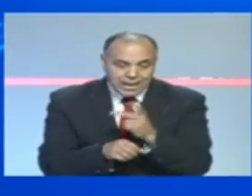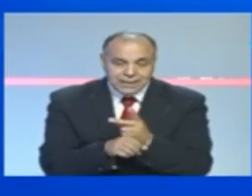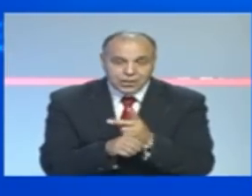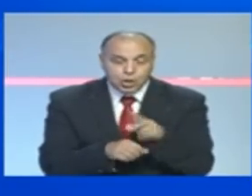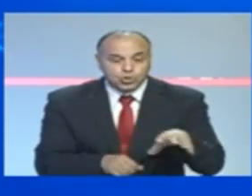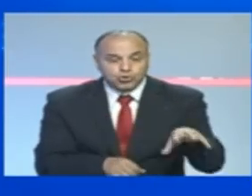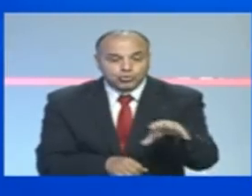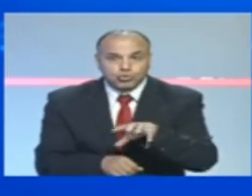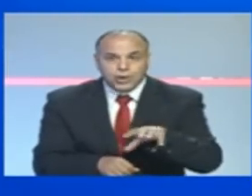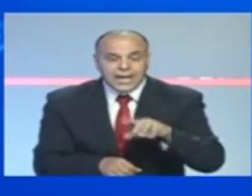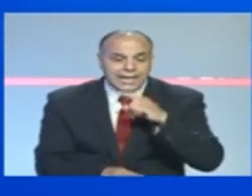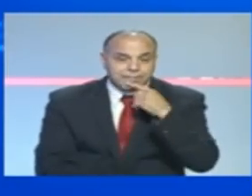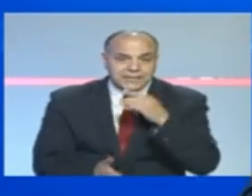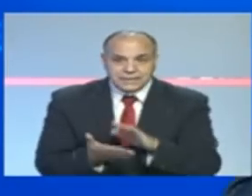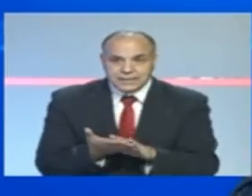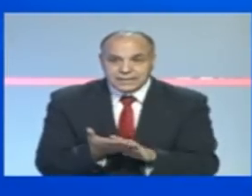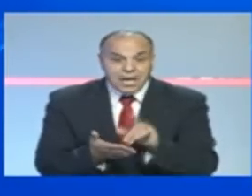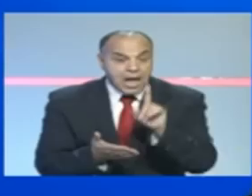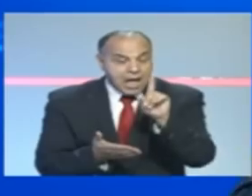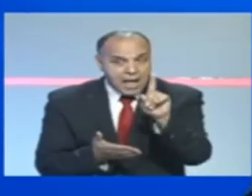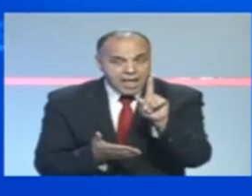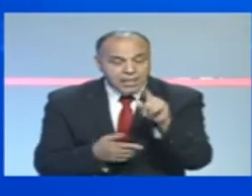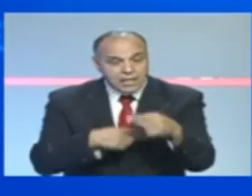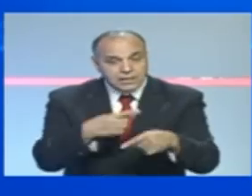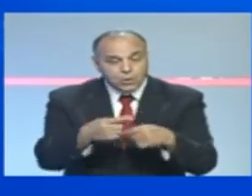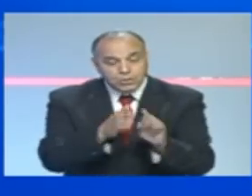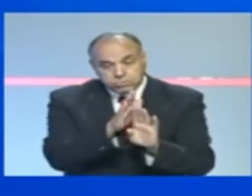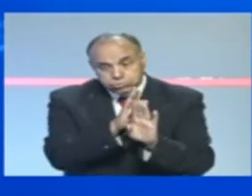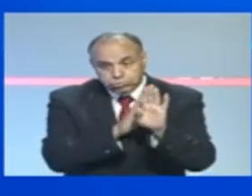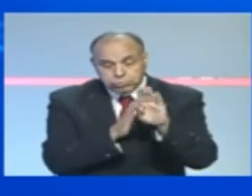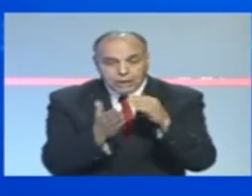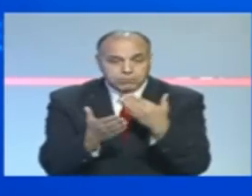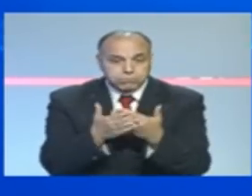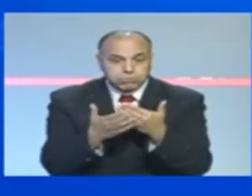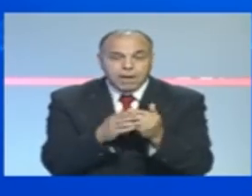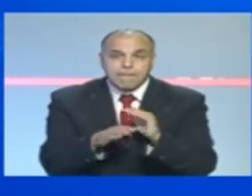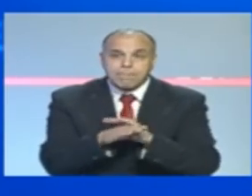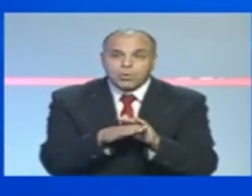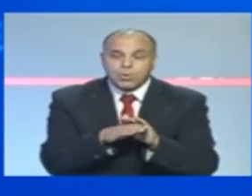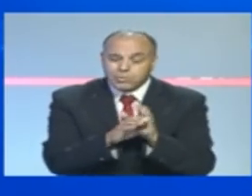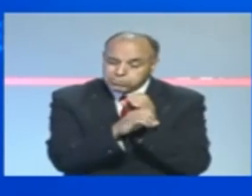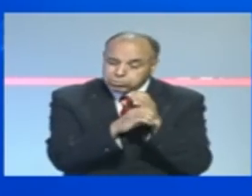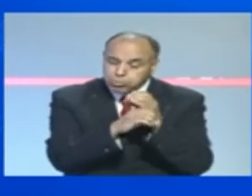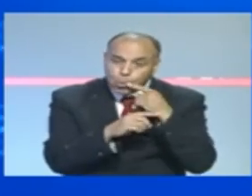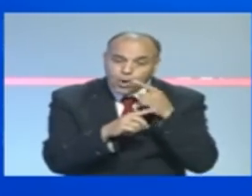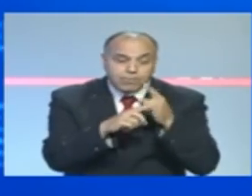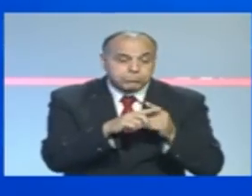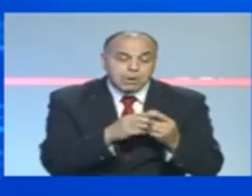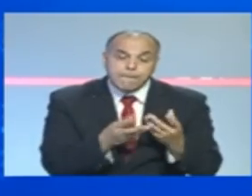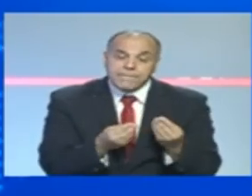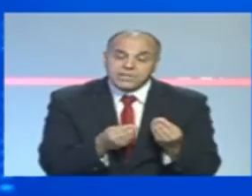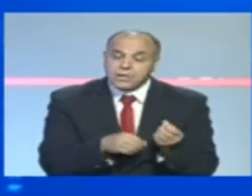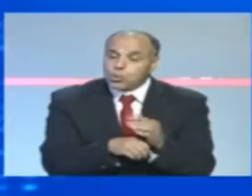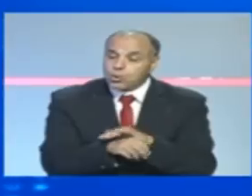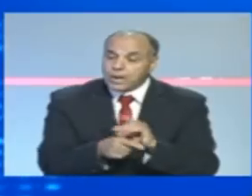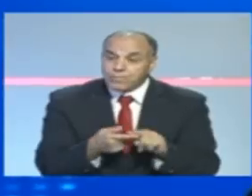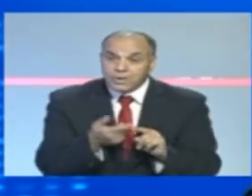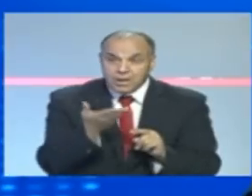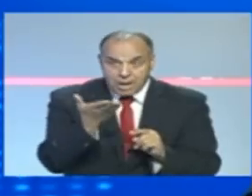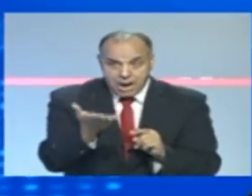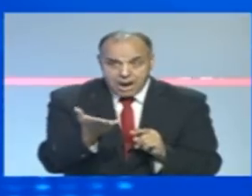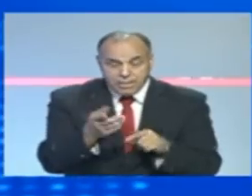جهه خاصه مع تواصل ارتفاع المؤشرات المتعلقه ب تحاليل الايجابيه لفيروس كورونا